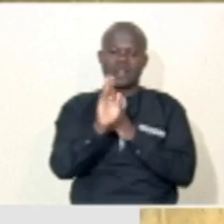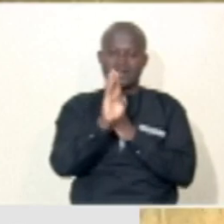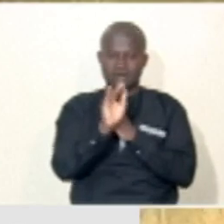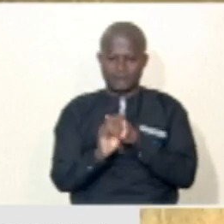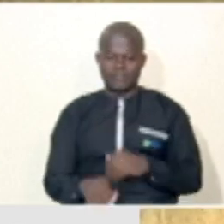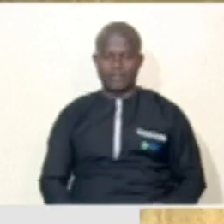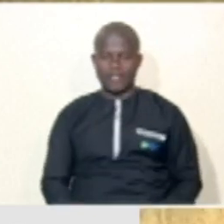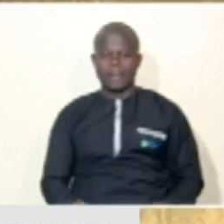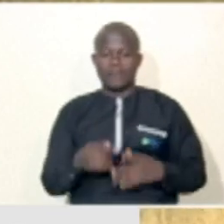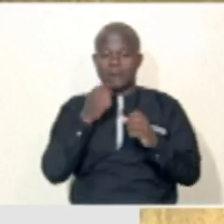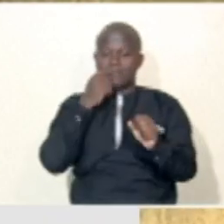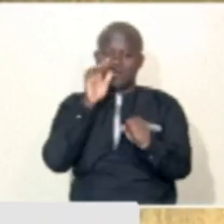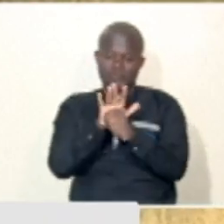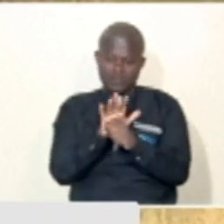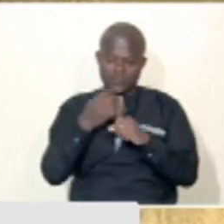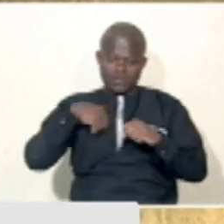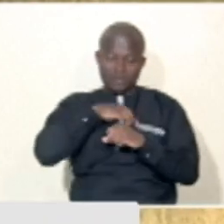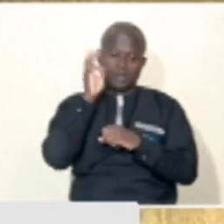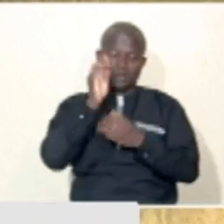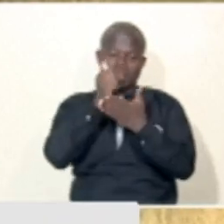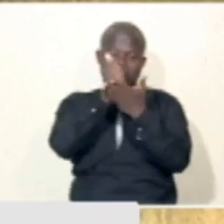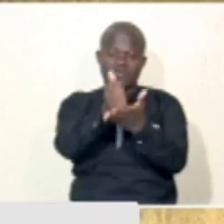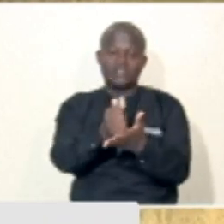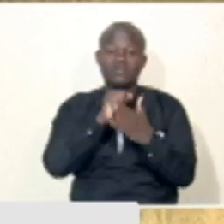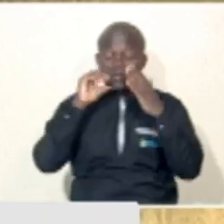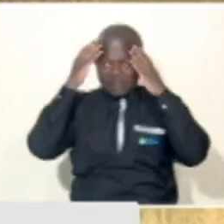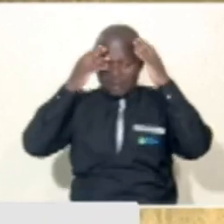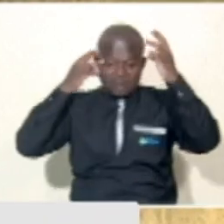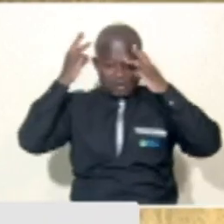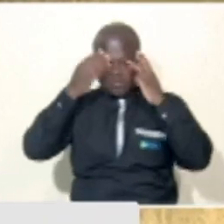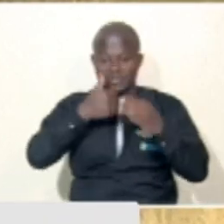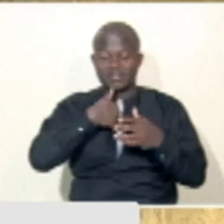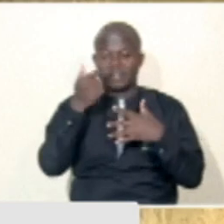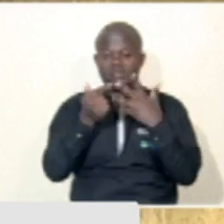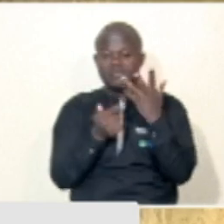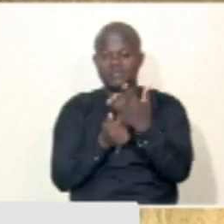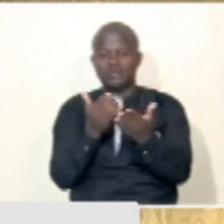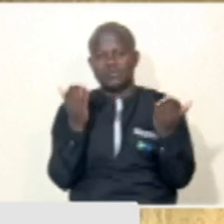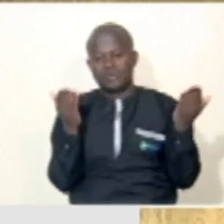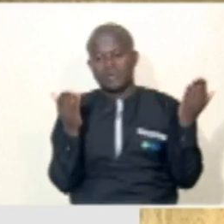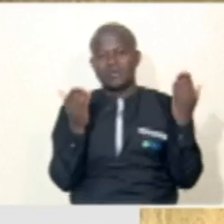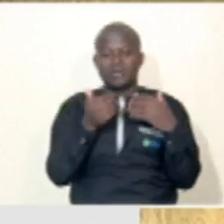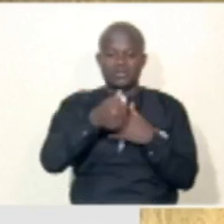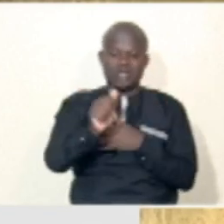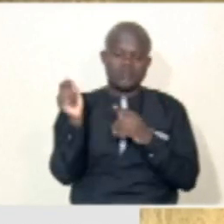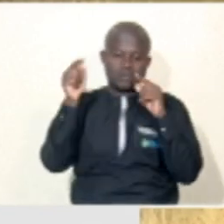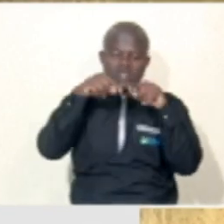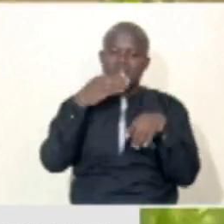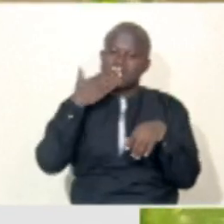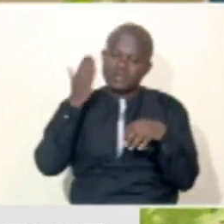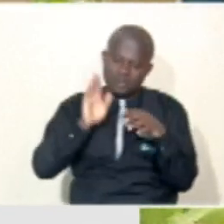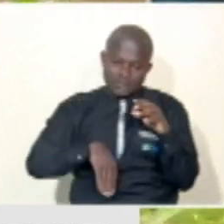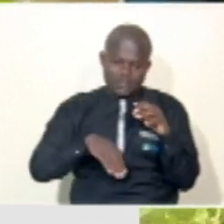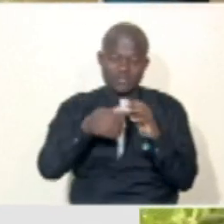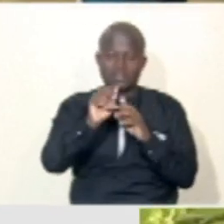Nyamagabe ibyo batwijezaga bati tuzabafasha mu ihangayika mwigira ikintu cyanyu muzana kibi